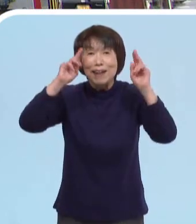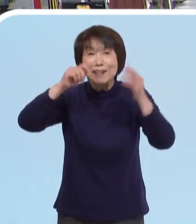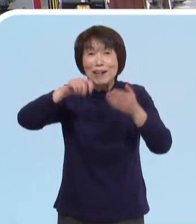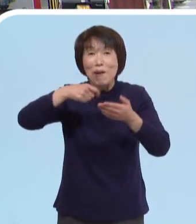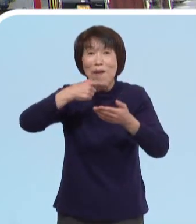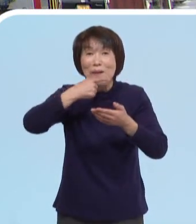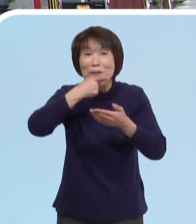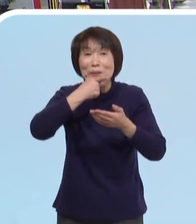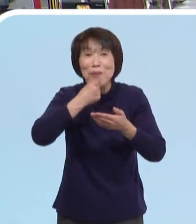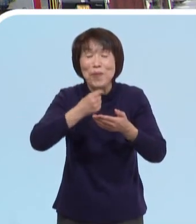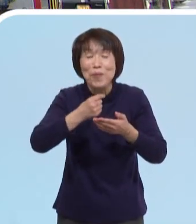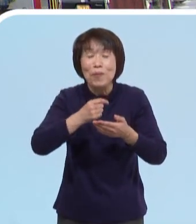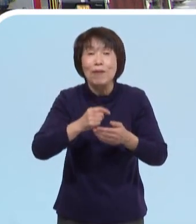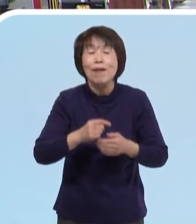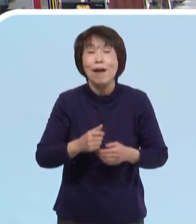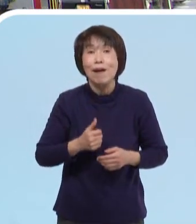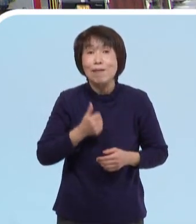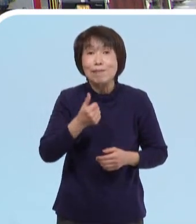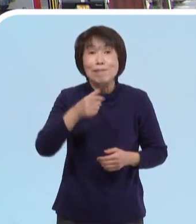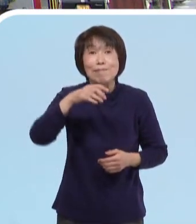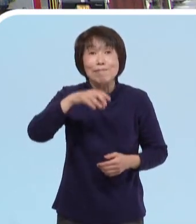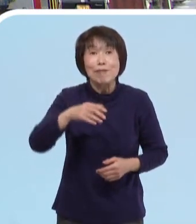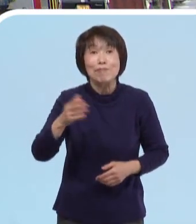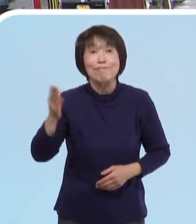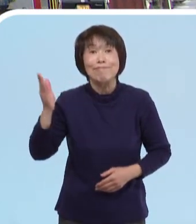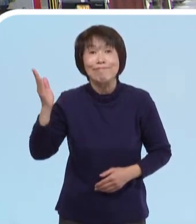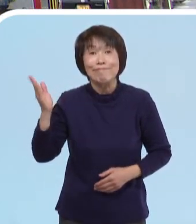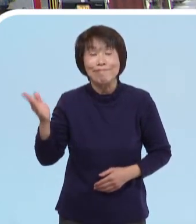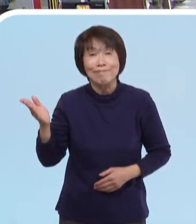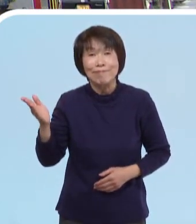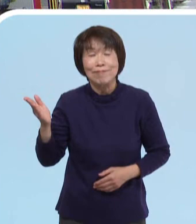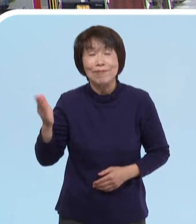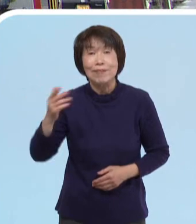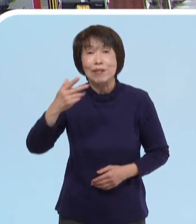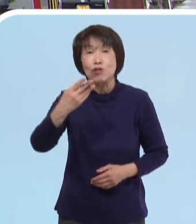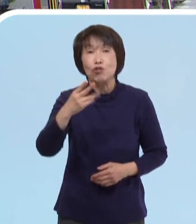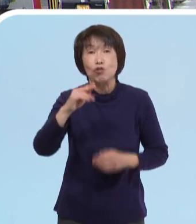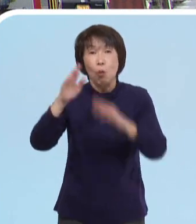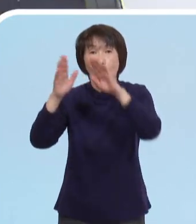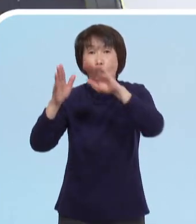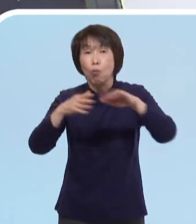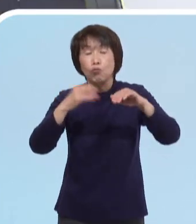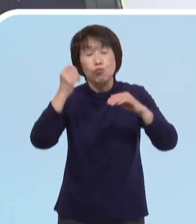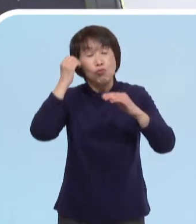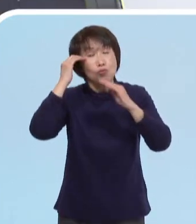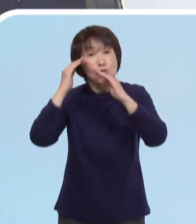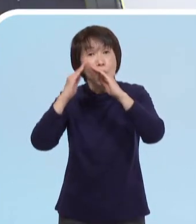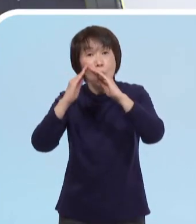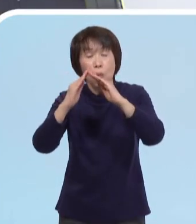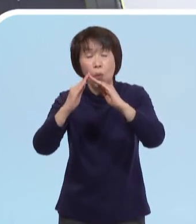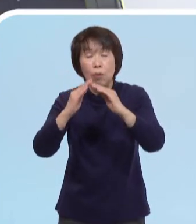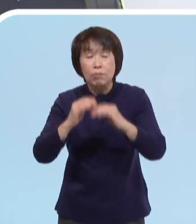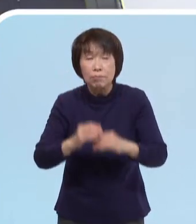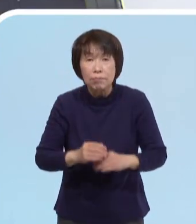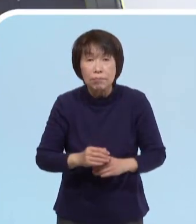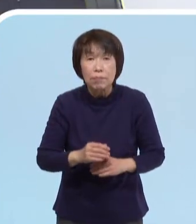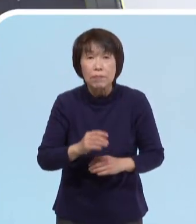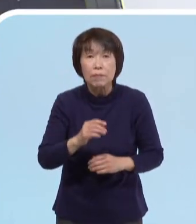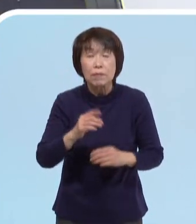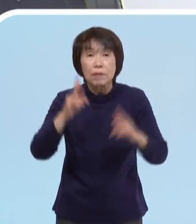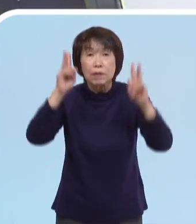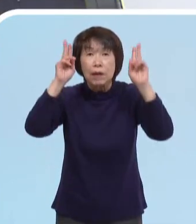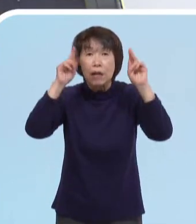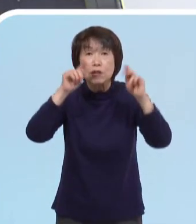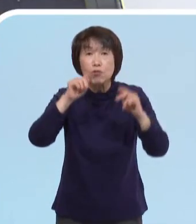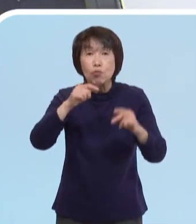あ、早速食べてみたい。ということでやってきたのは浜坂にある松風荘。ん？カニ